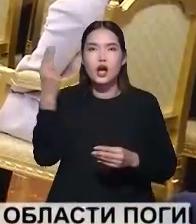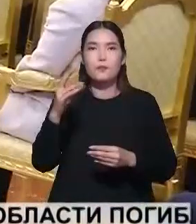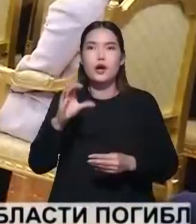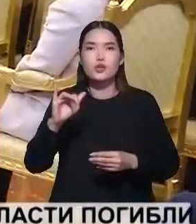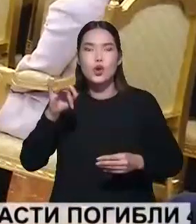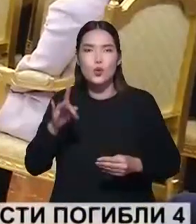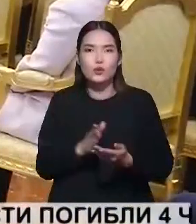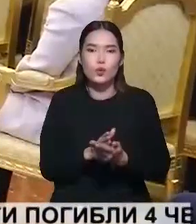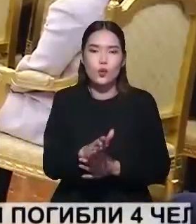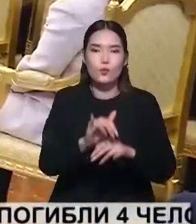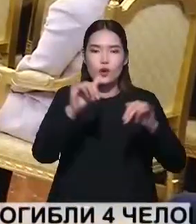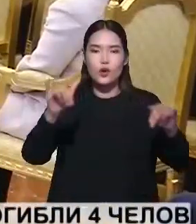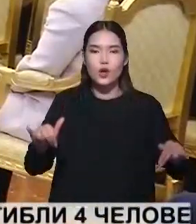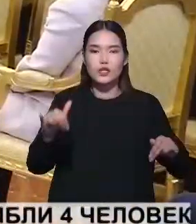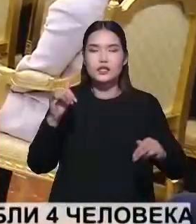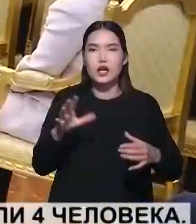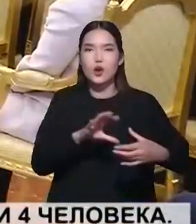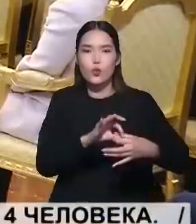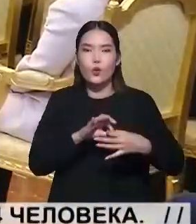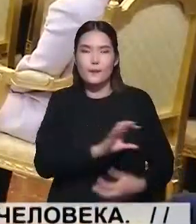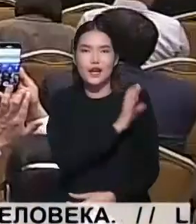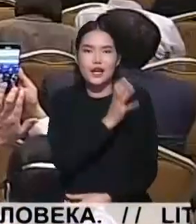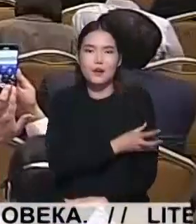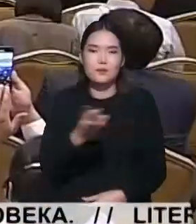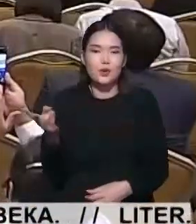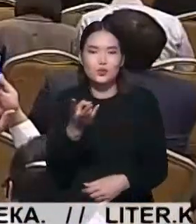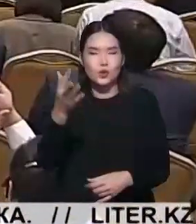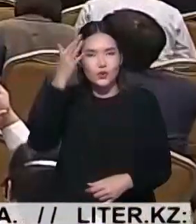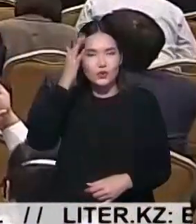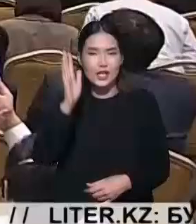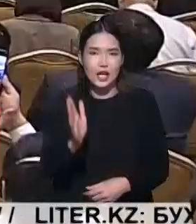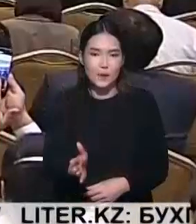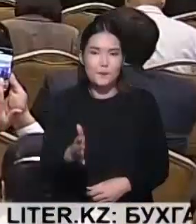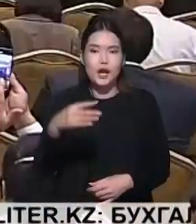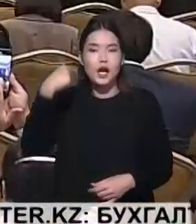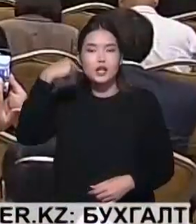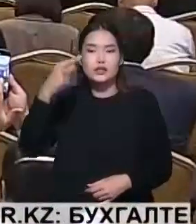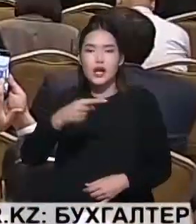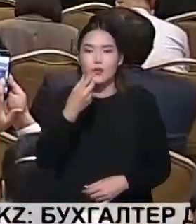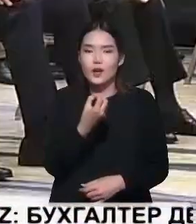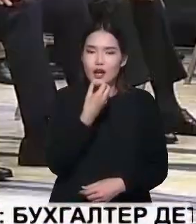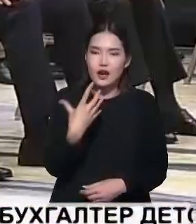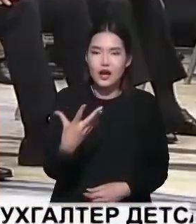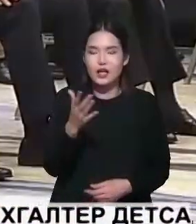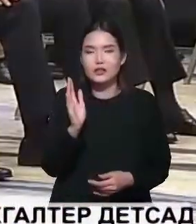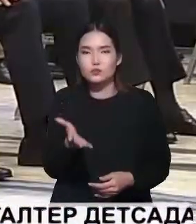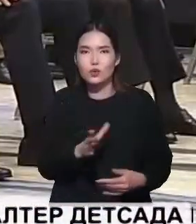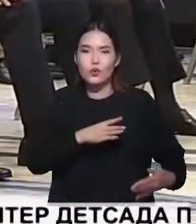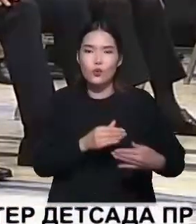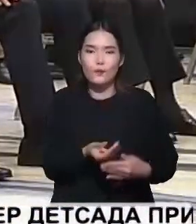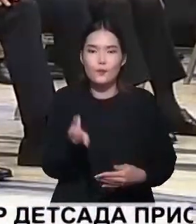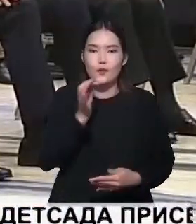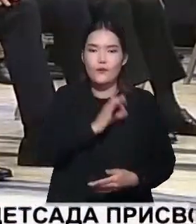увеличение количества авиарейсов укрепит связи между двумя странами. Токаев также отметил, что хороший задел для взаимовыгодной